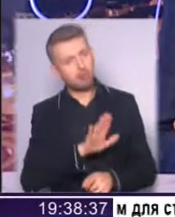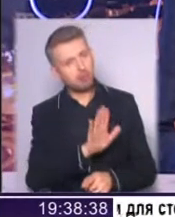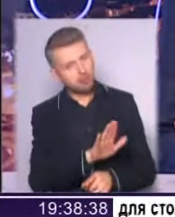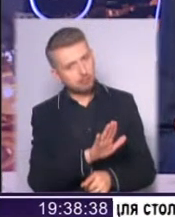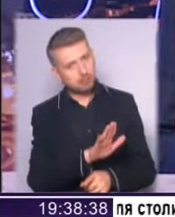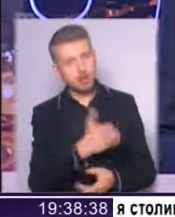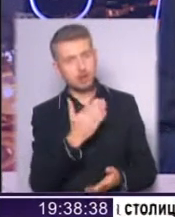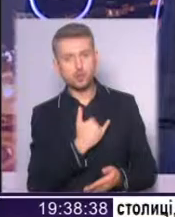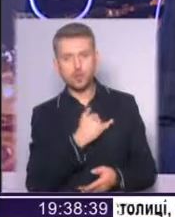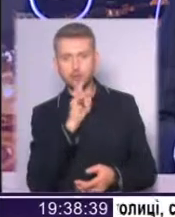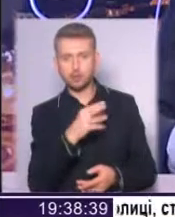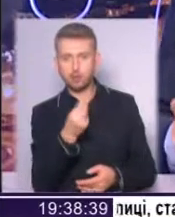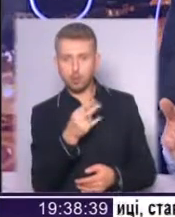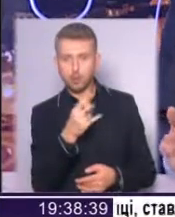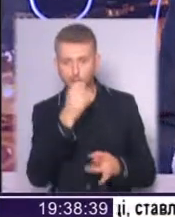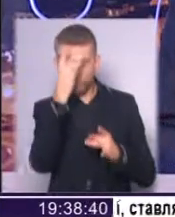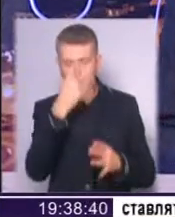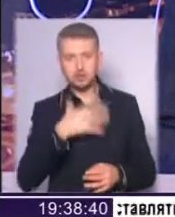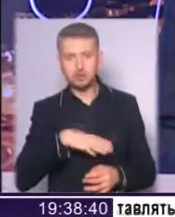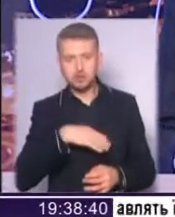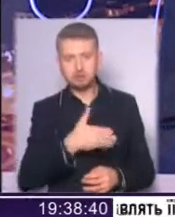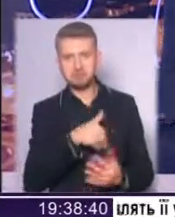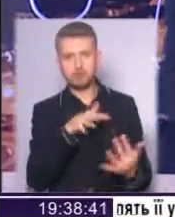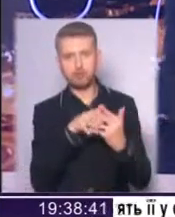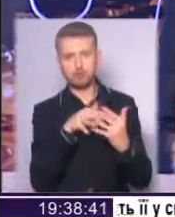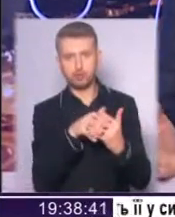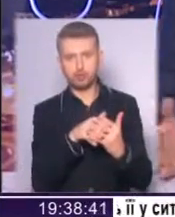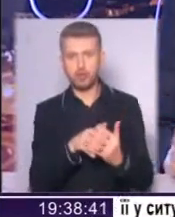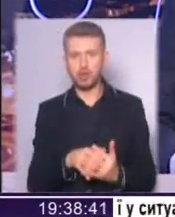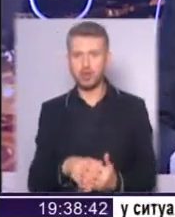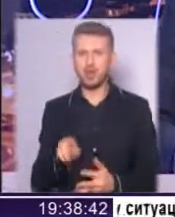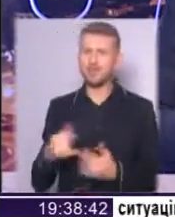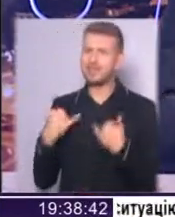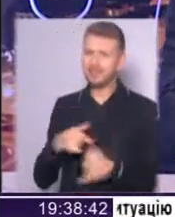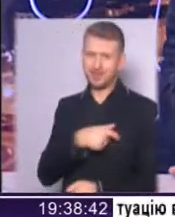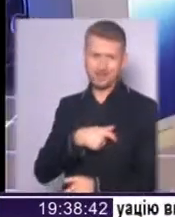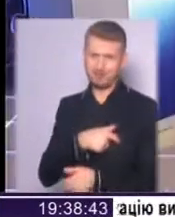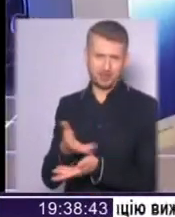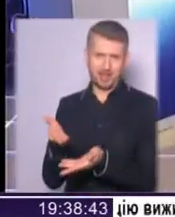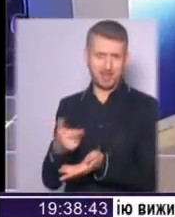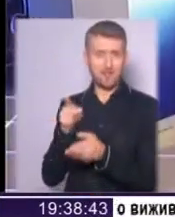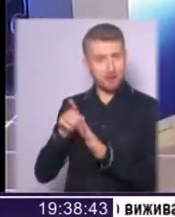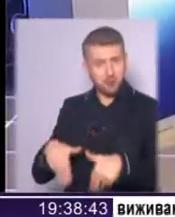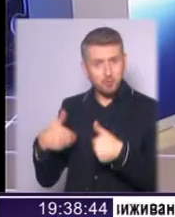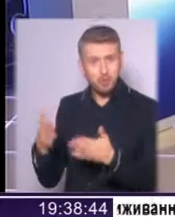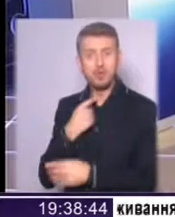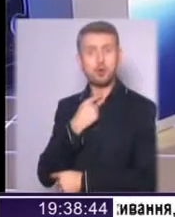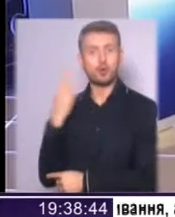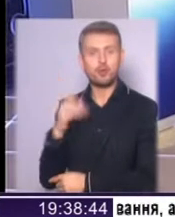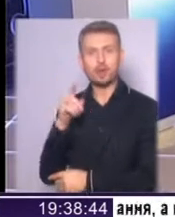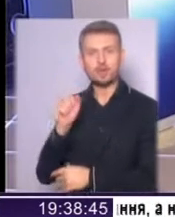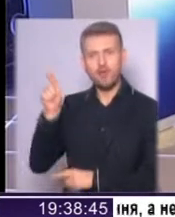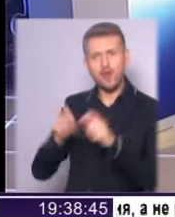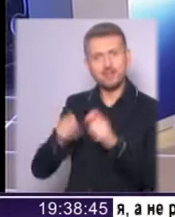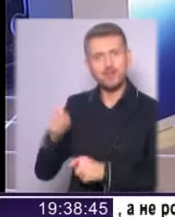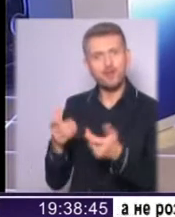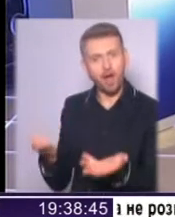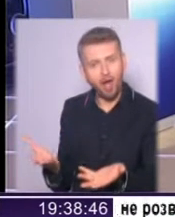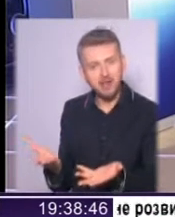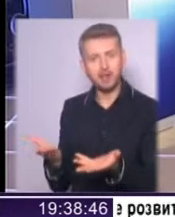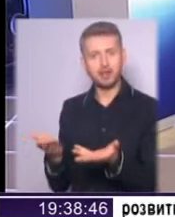бюджет затверджувати, і він так гортає, каже, я не бачу тут стрічки культури. Ну, кажуть, яка культура? У